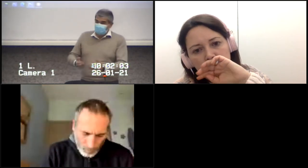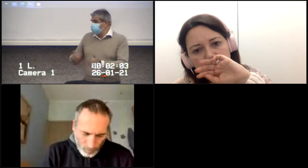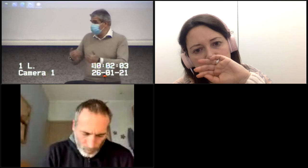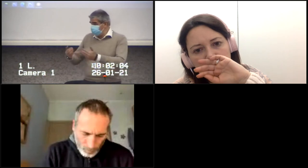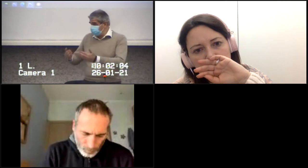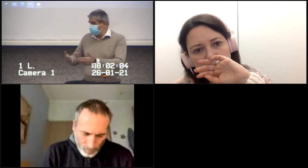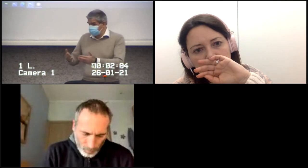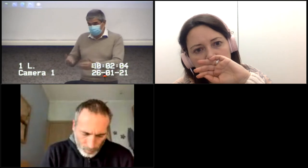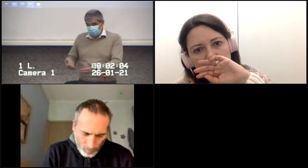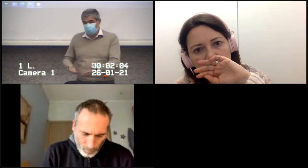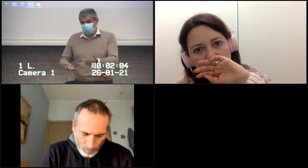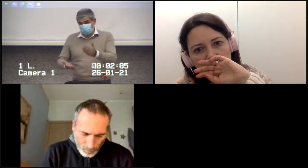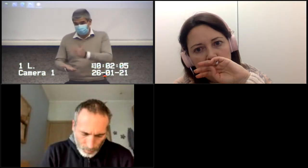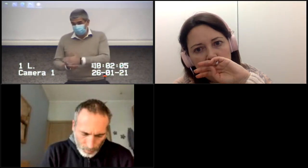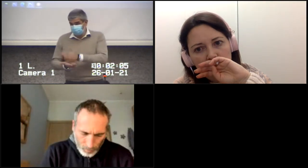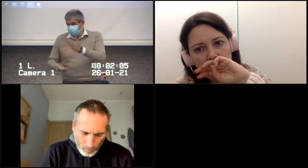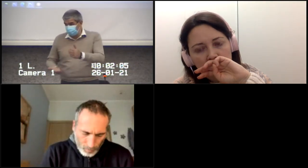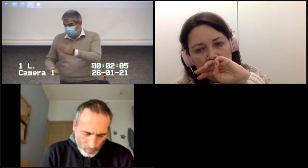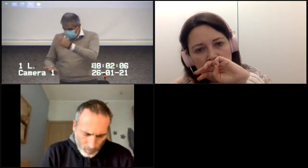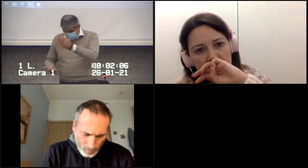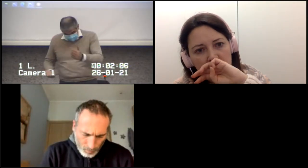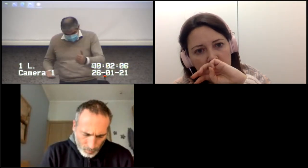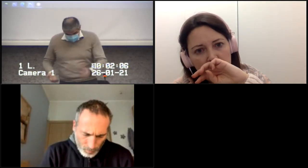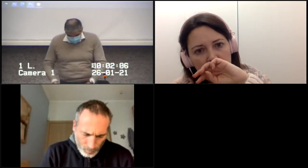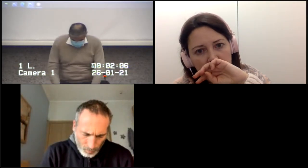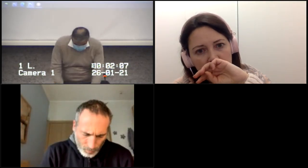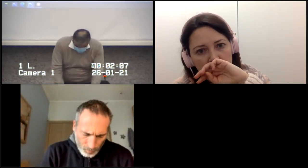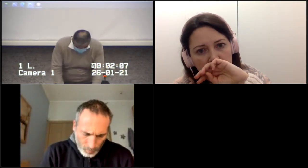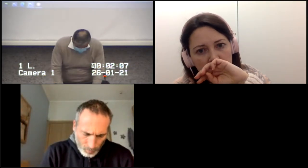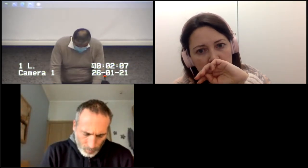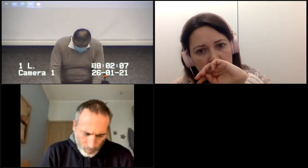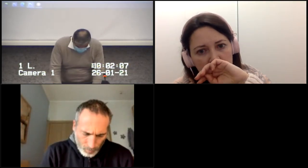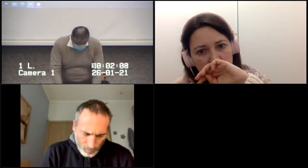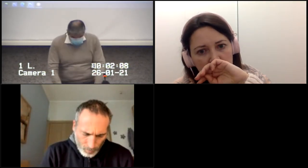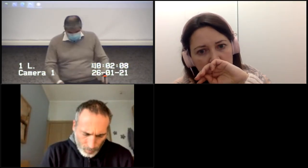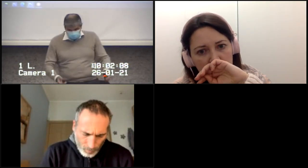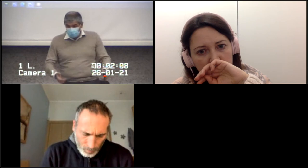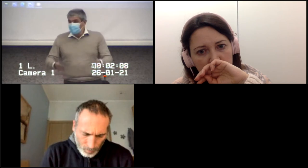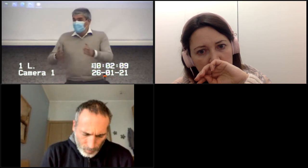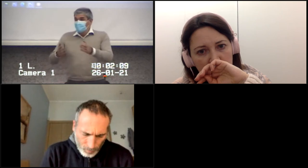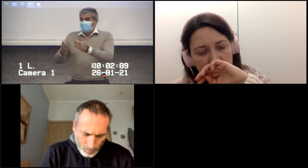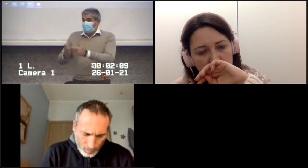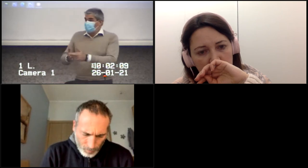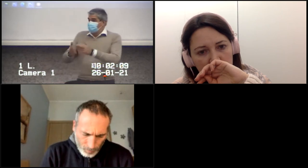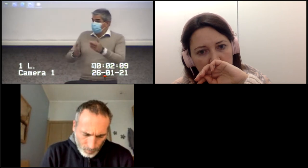a partite specifiche. Nel caso di specie, come già alcuni sanno,